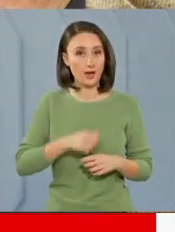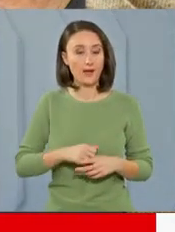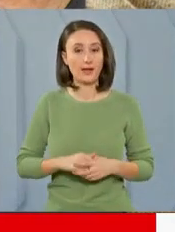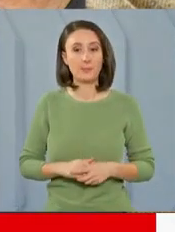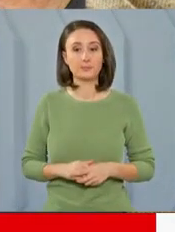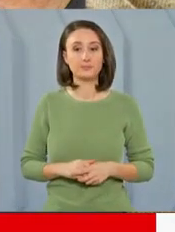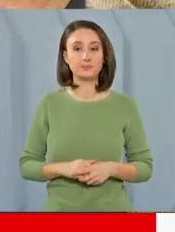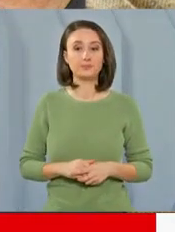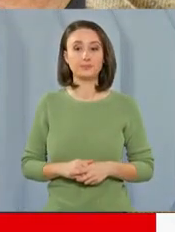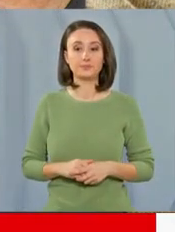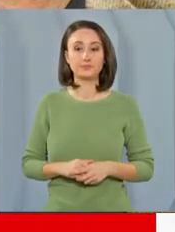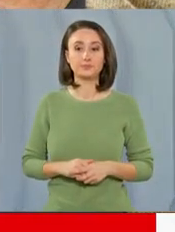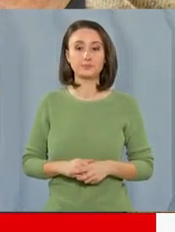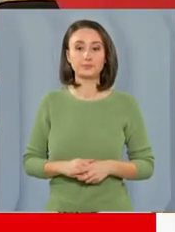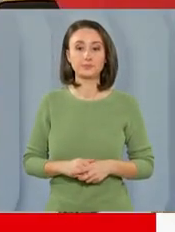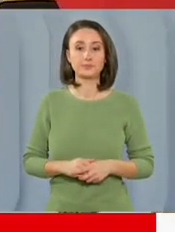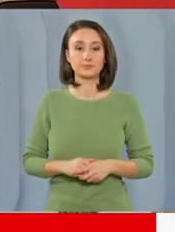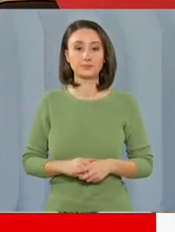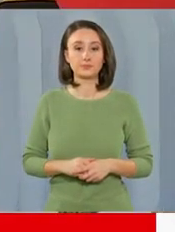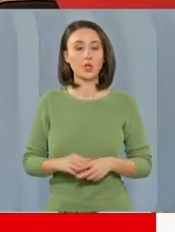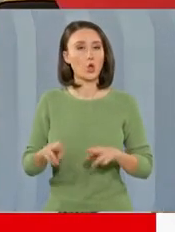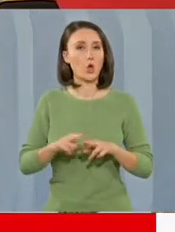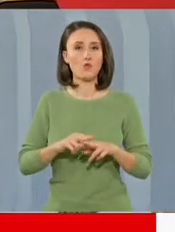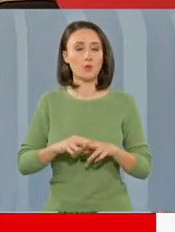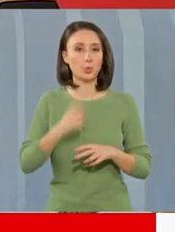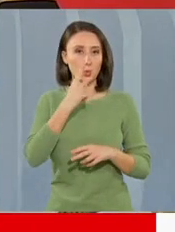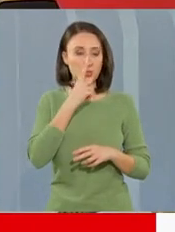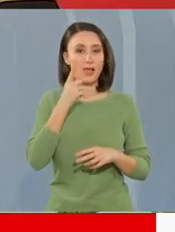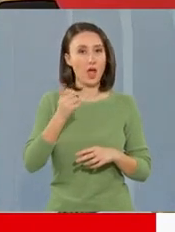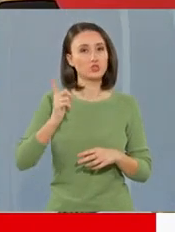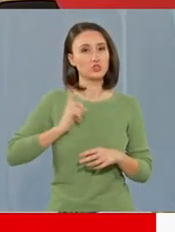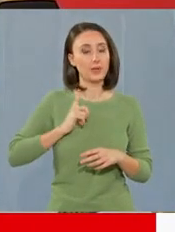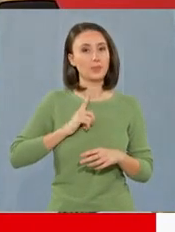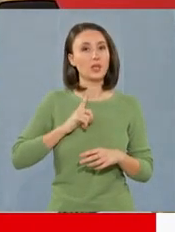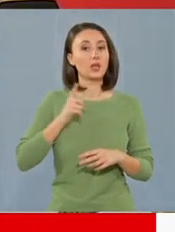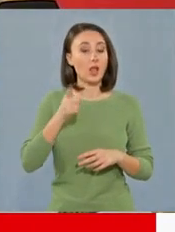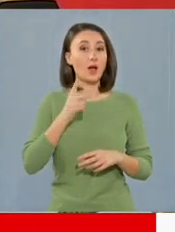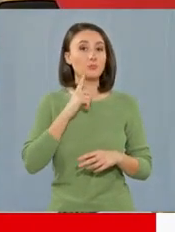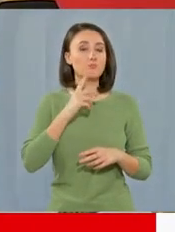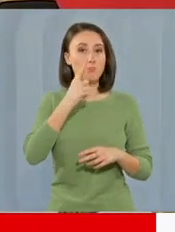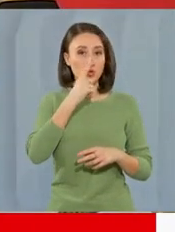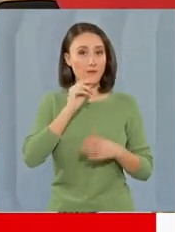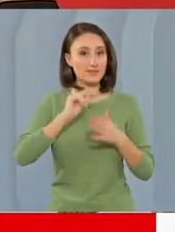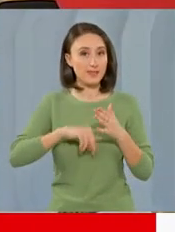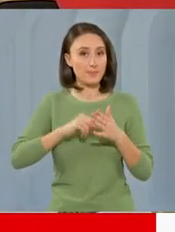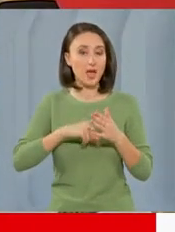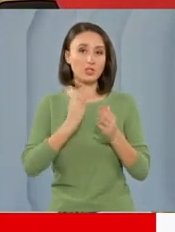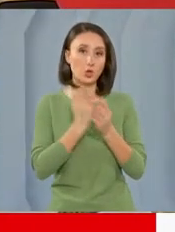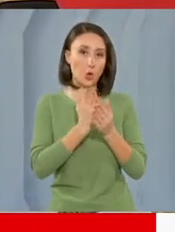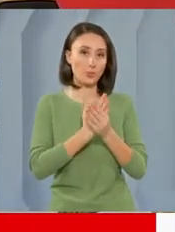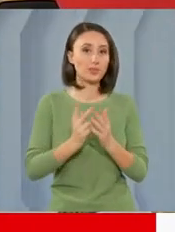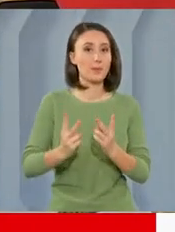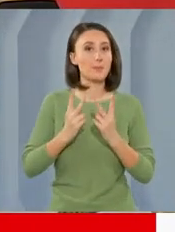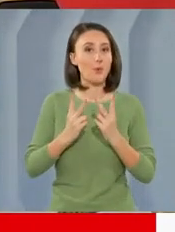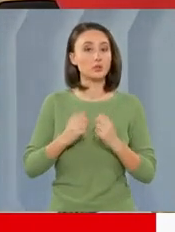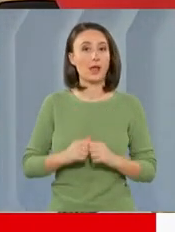respectiv agresiunea rusă în Ucraina. Potrivit Kremlinului, Putin îl așteaptă pe Xi la Moscova pentru a semna documente importante menite